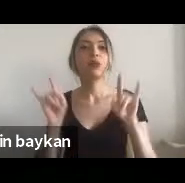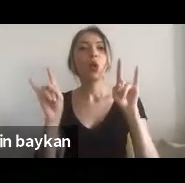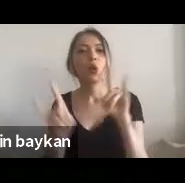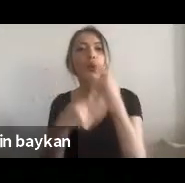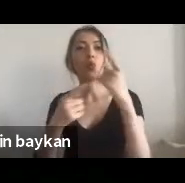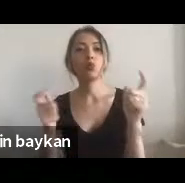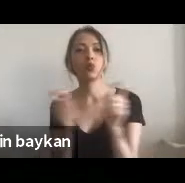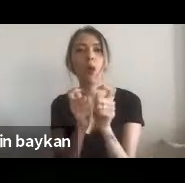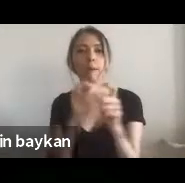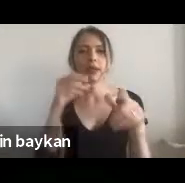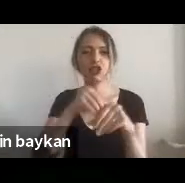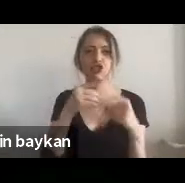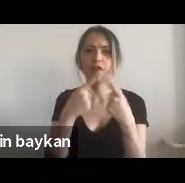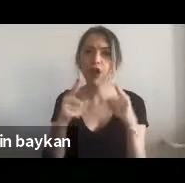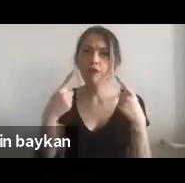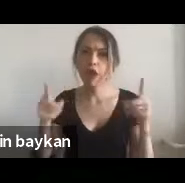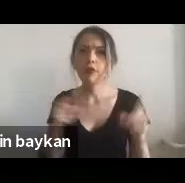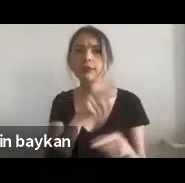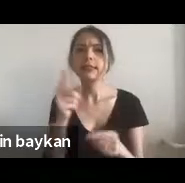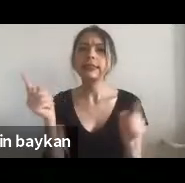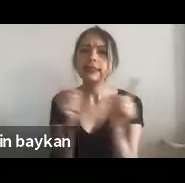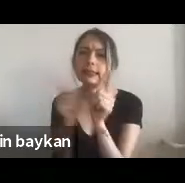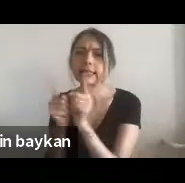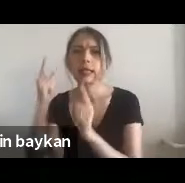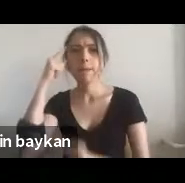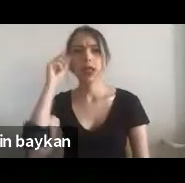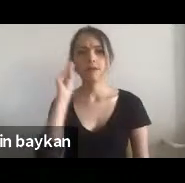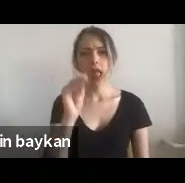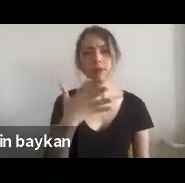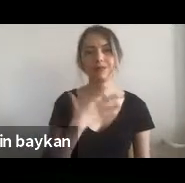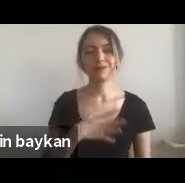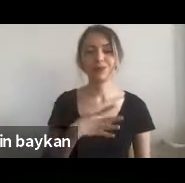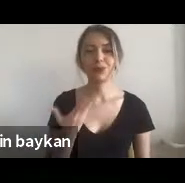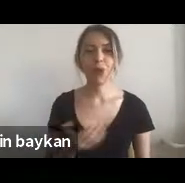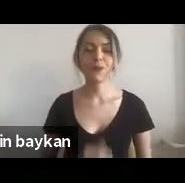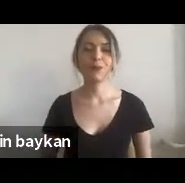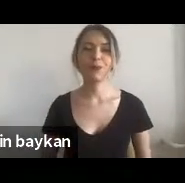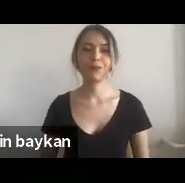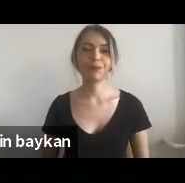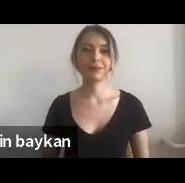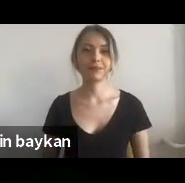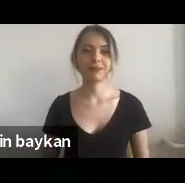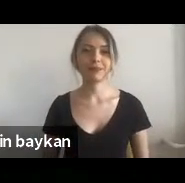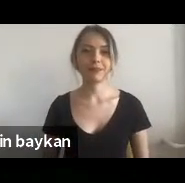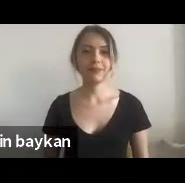yerlerinde zaten bahsedeceğim Etkiniz AB programında.